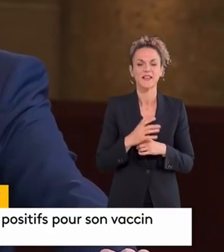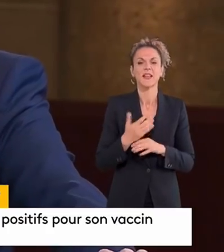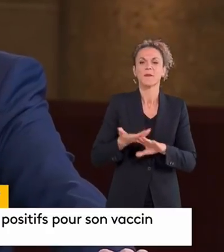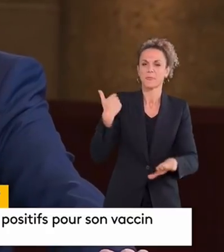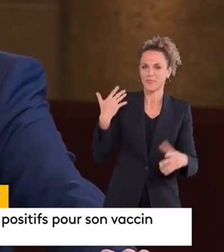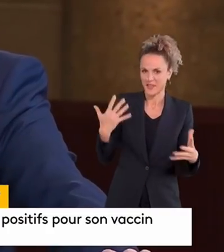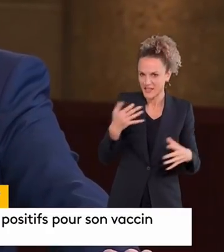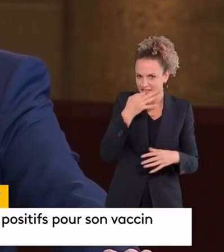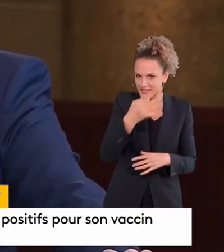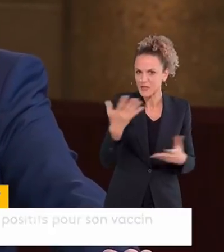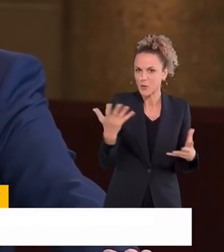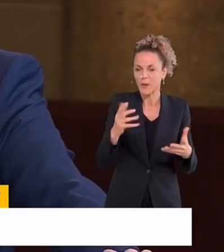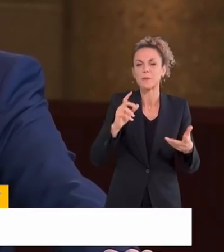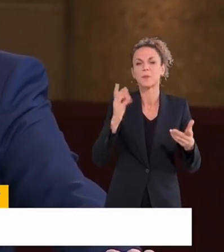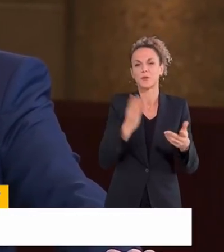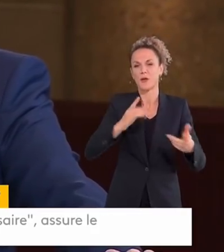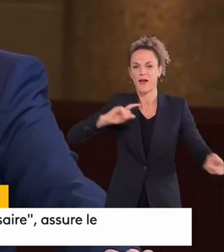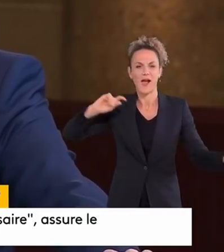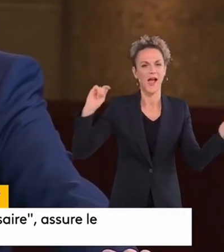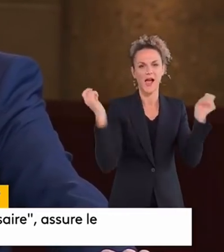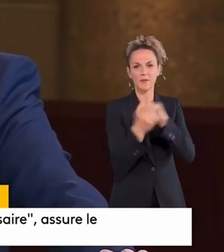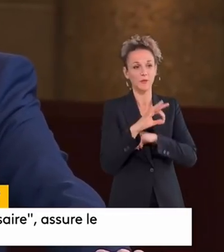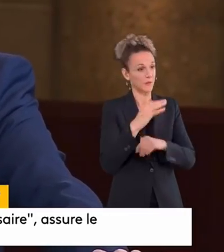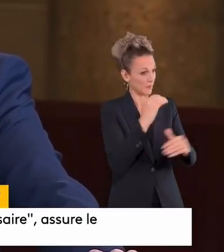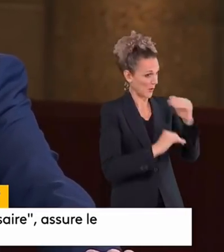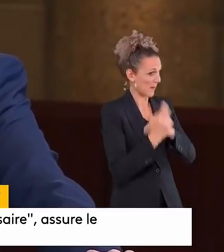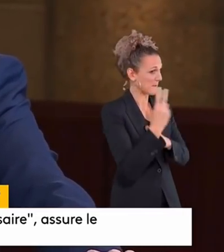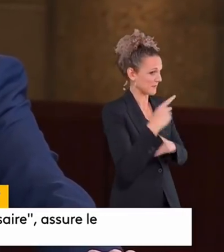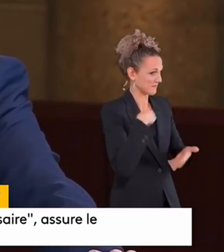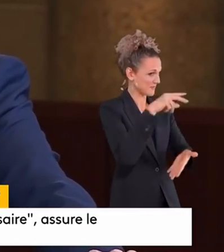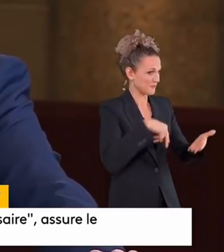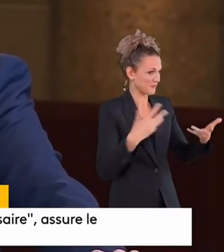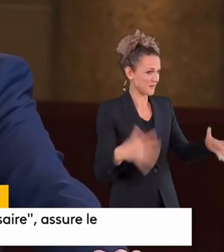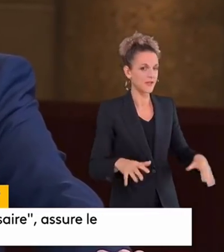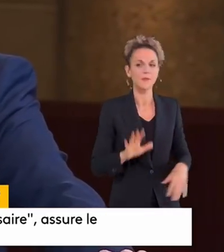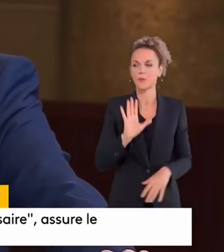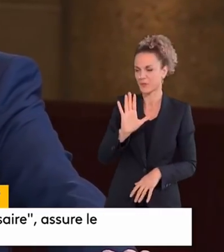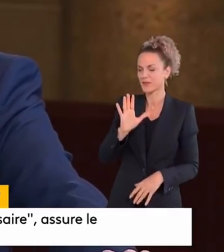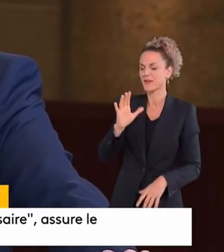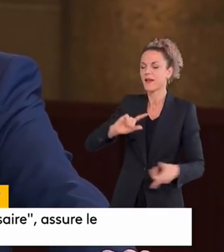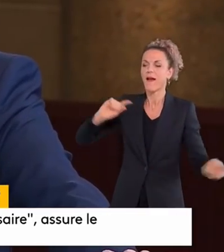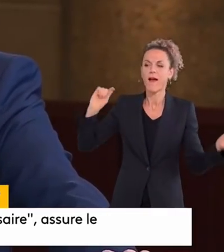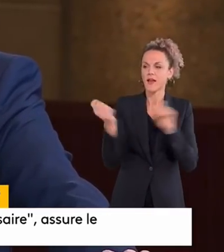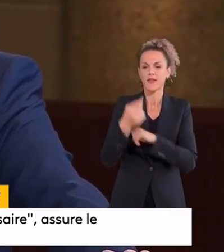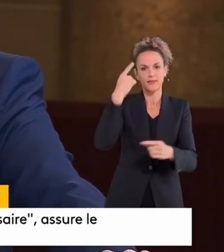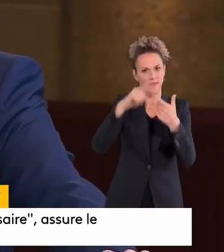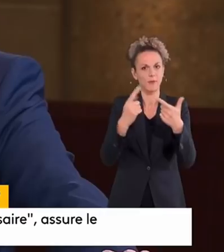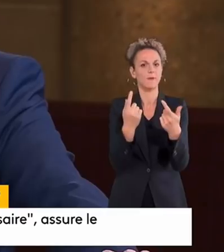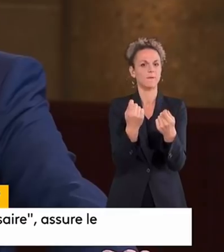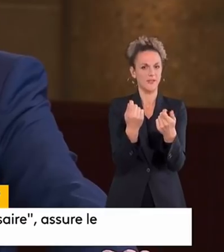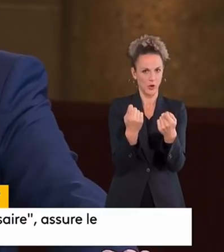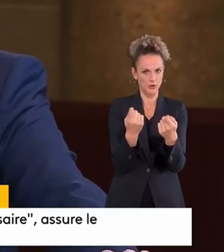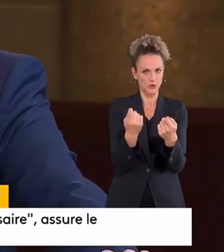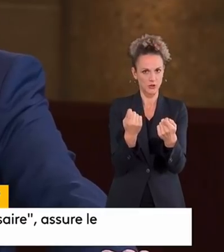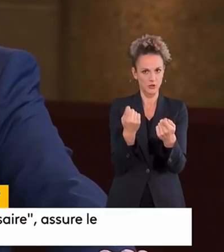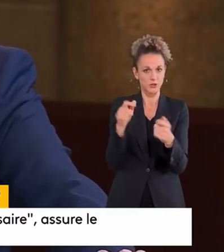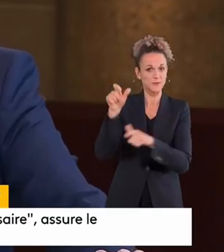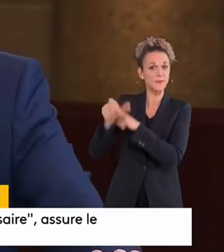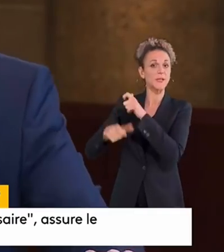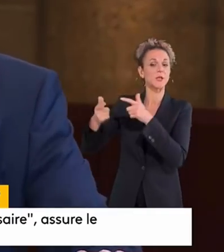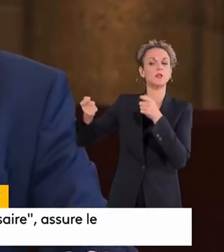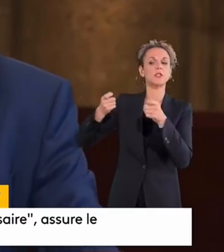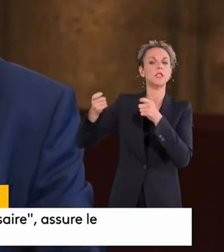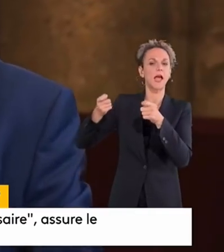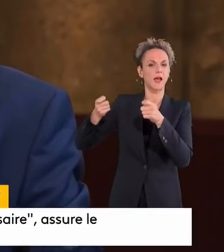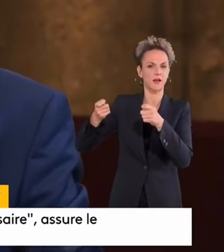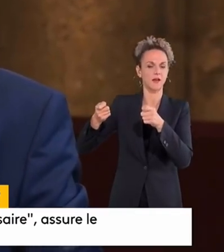avait besoin de renverser la table. Souvent, quand j'utilise cette expression, je parle de la finance et de ceux qui tirent les ficelles, dont certains ont pu